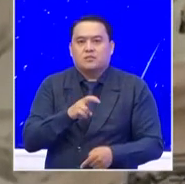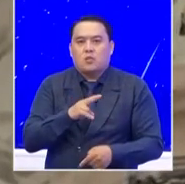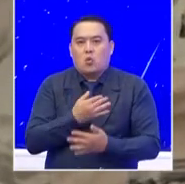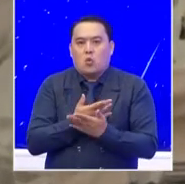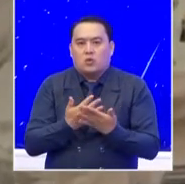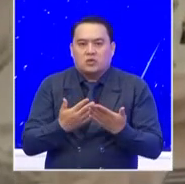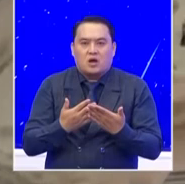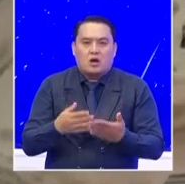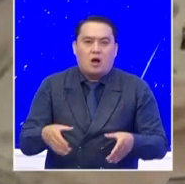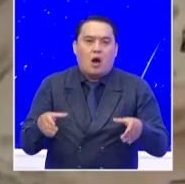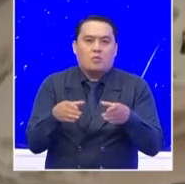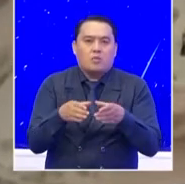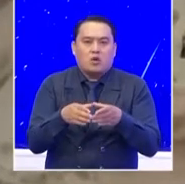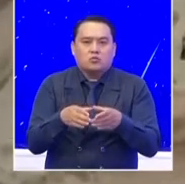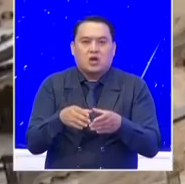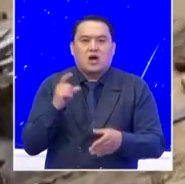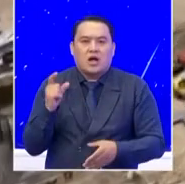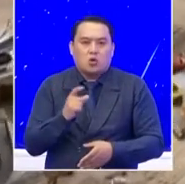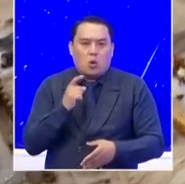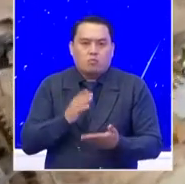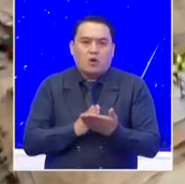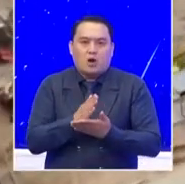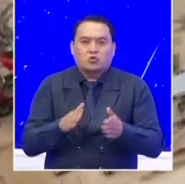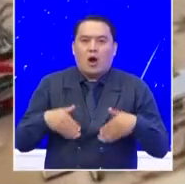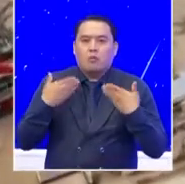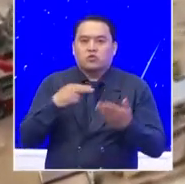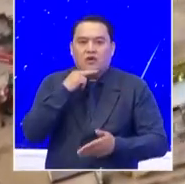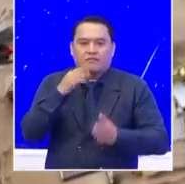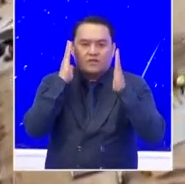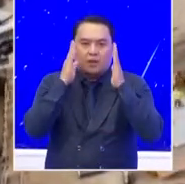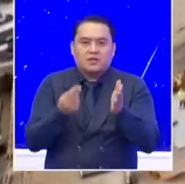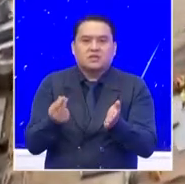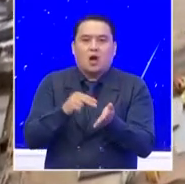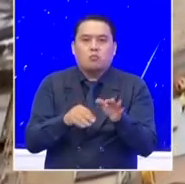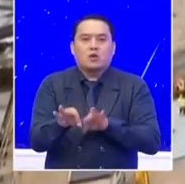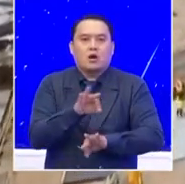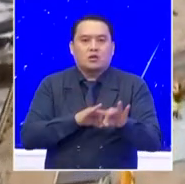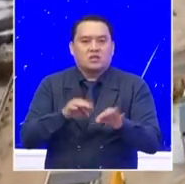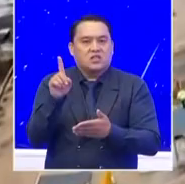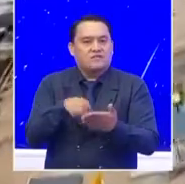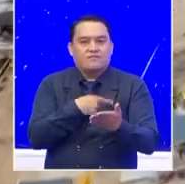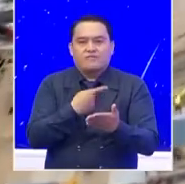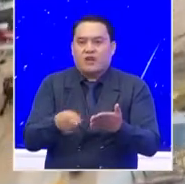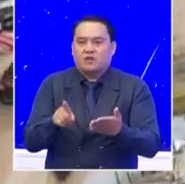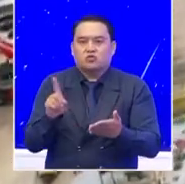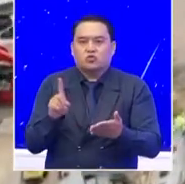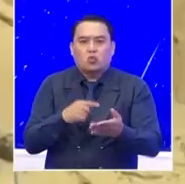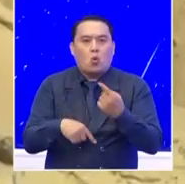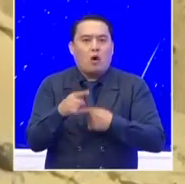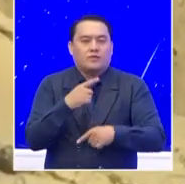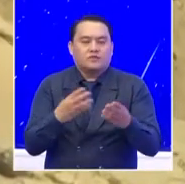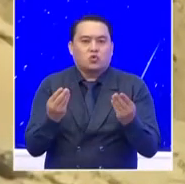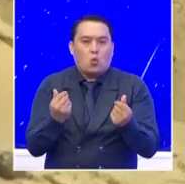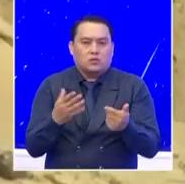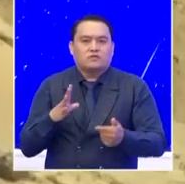некоторые оппозиционные объединения и экологи. Политики обращают внимание на стоимость проекта и сомневаются, что он окупится.